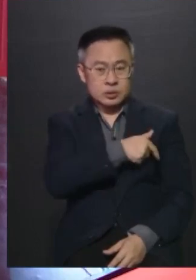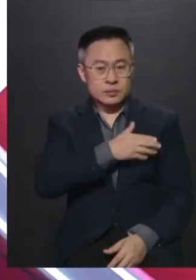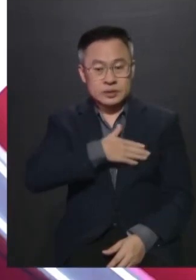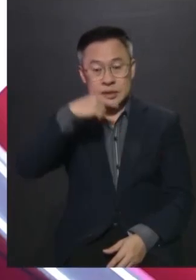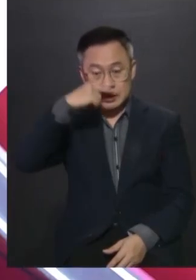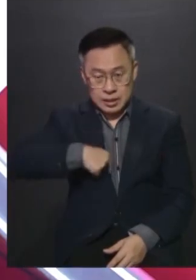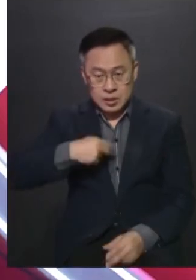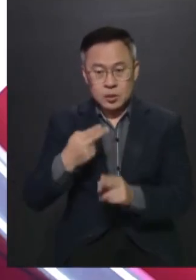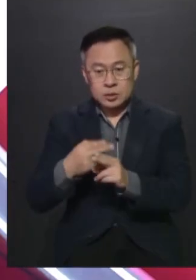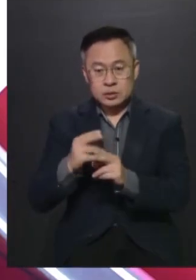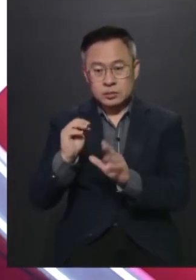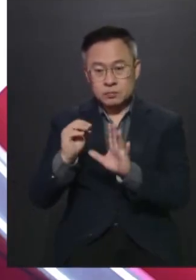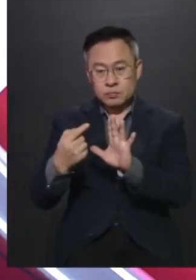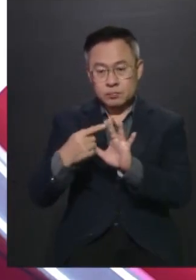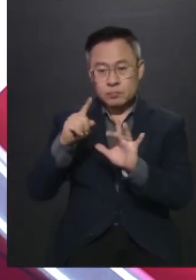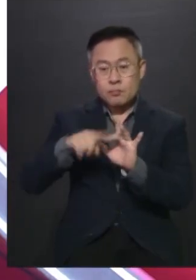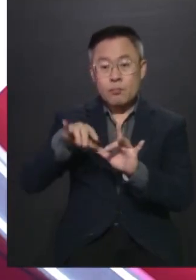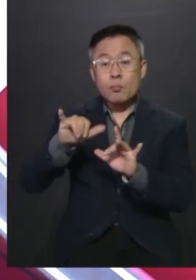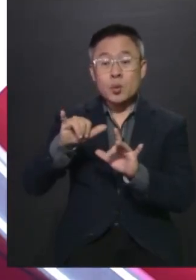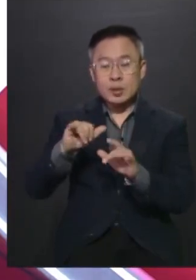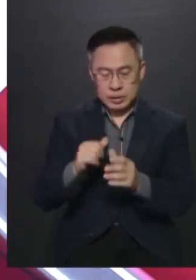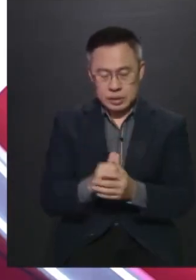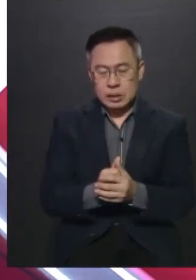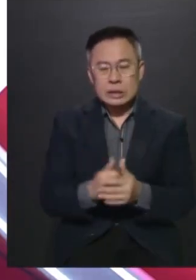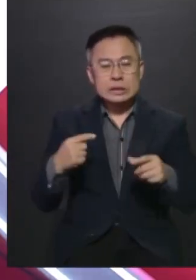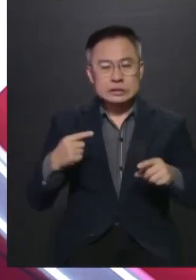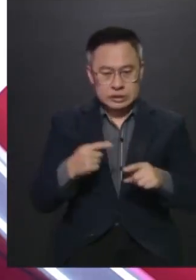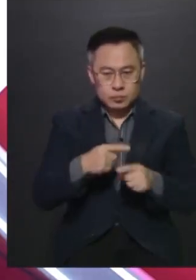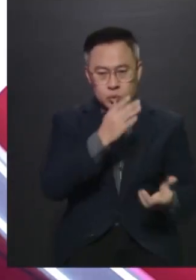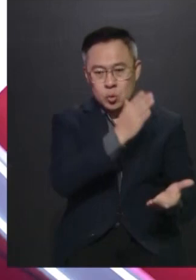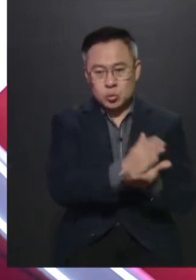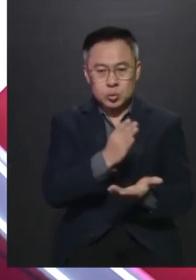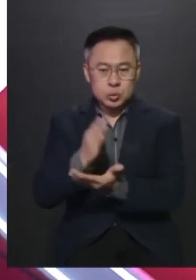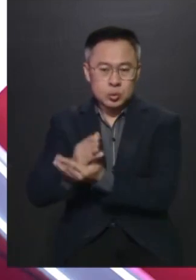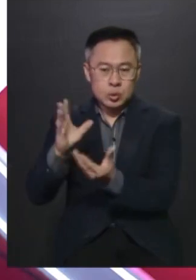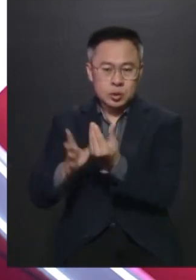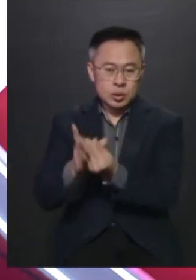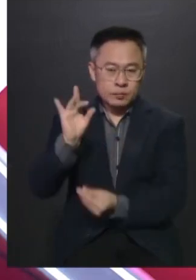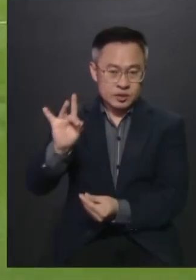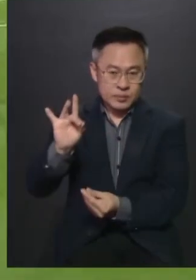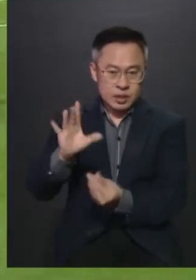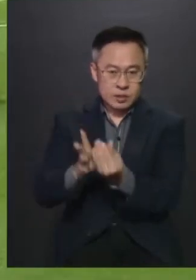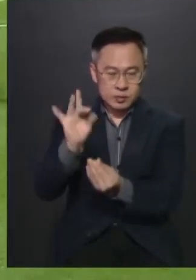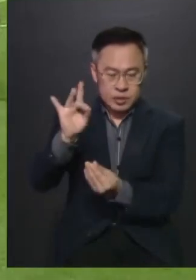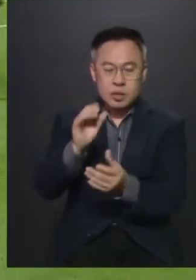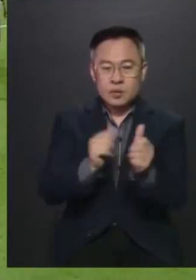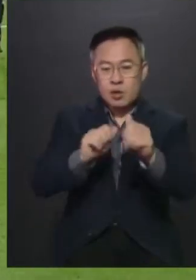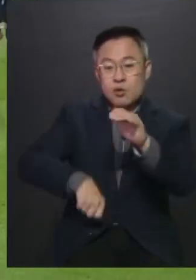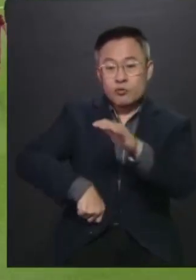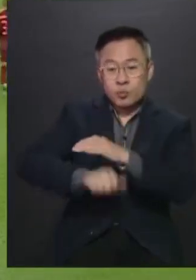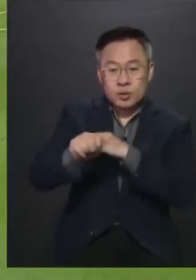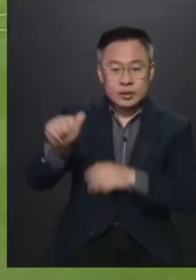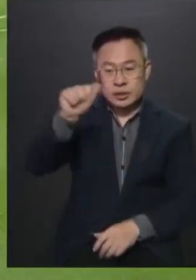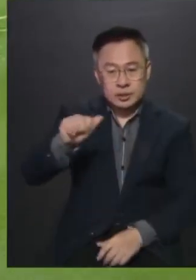ธีรศิลป์แดงดาครับหรือว่าเทพมุ้ยของเรานะฮะพักยาว8สัปดาห์แล้วก็อดเล่นในเอเชียนคัพแน่นอนแล้วครับเป็นข่าวร้าย